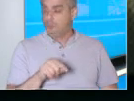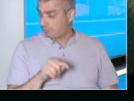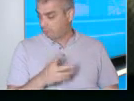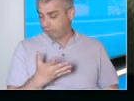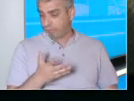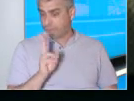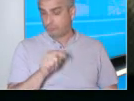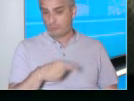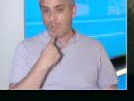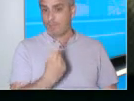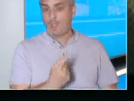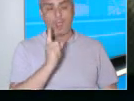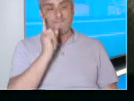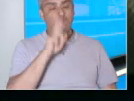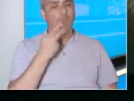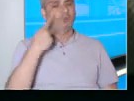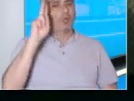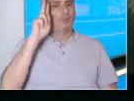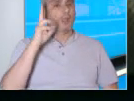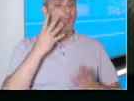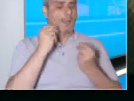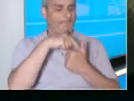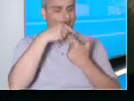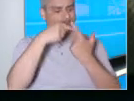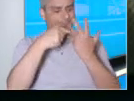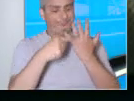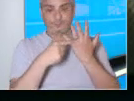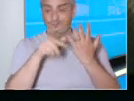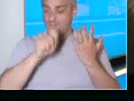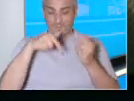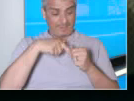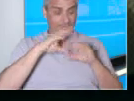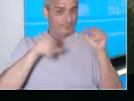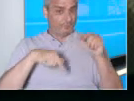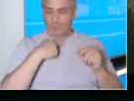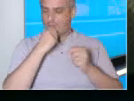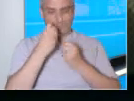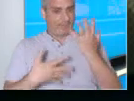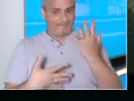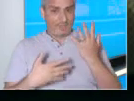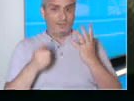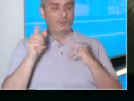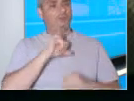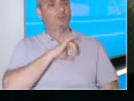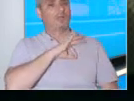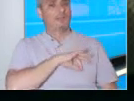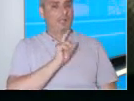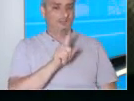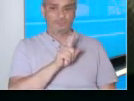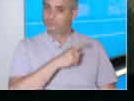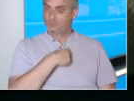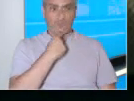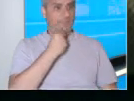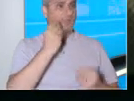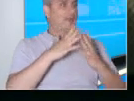שצריכה לעבור שלוש קריאות. יש כאן אמירה, אבל יש כאן יותר מדי גורמים בכנסת, במשכן הזה, ואני לא רוצה לפרט, שהם בעלי אינטרסים, אני אדבר לכם